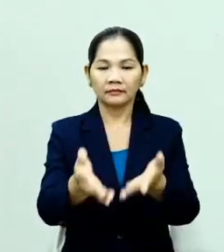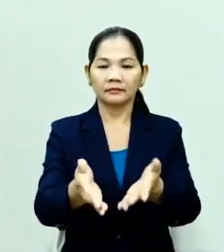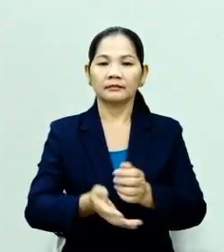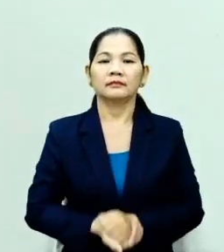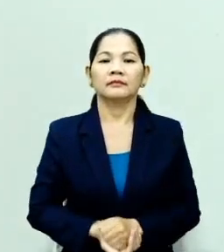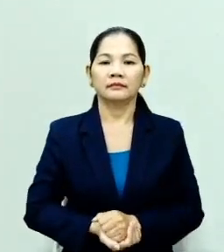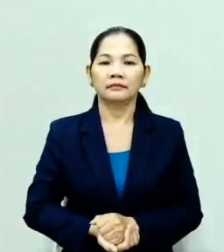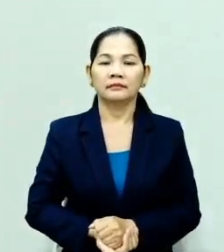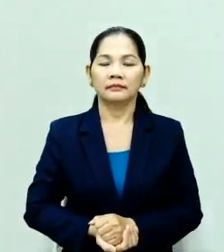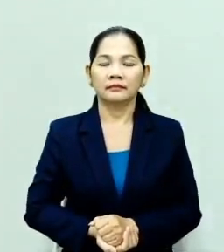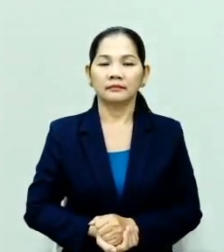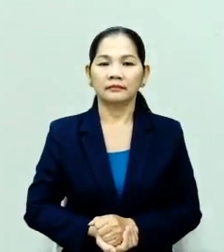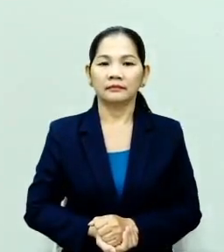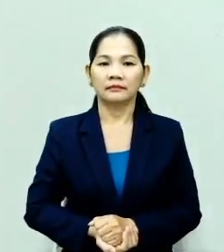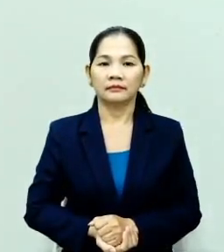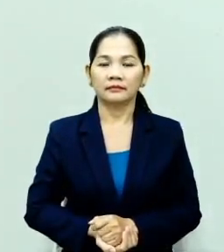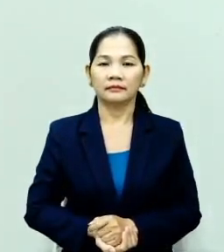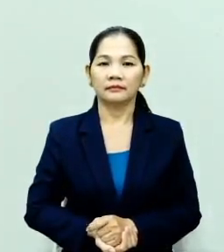con.